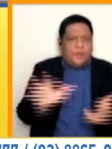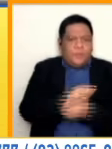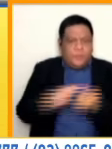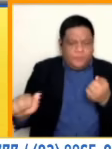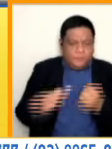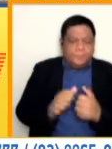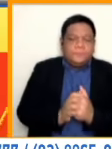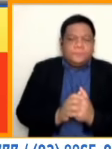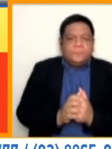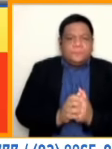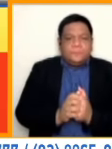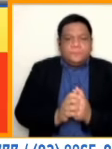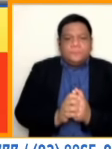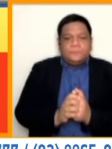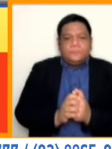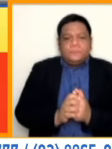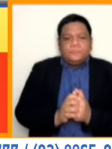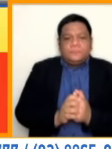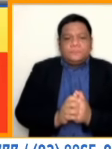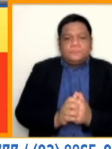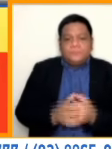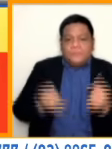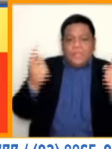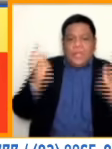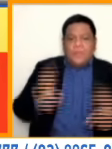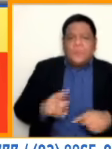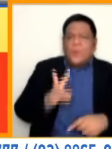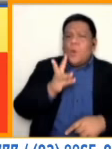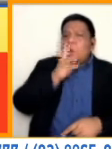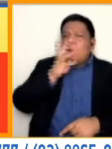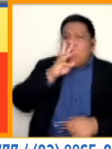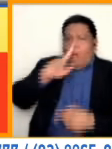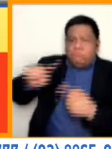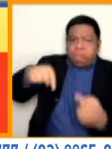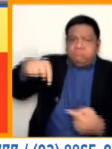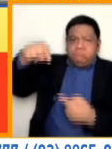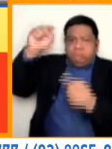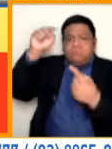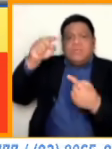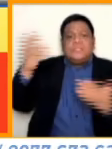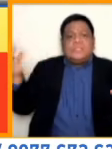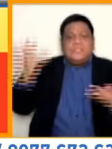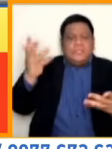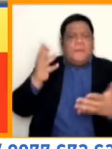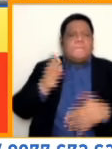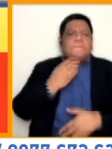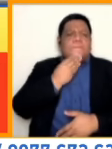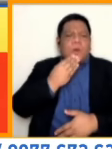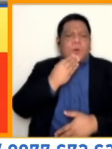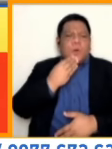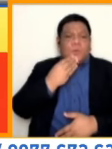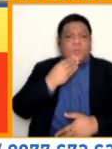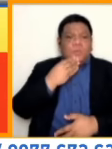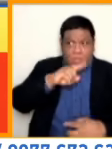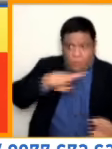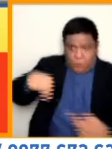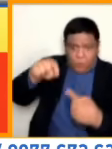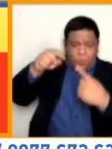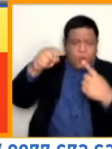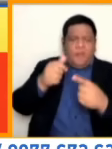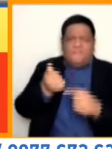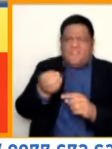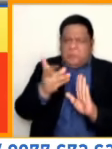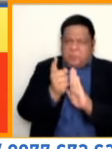Isang water spout naman ang namataan sa karagatan ng Bacolod City kahapon ng hapon. Tumagal ang ipo-ipo ng ilang minuto bago nito